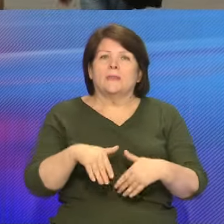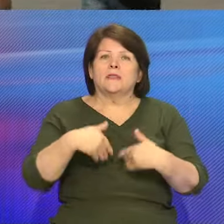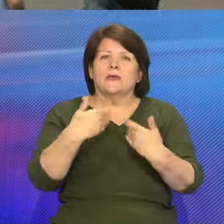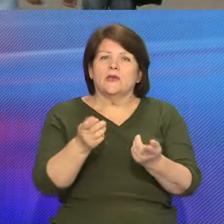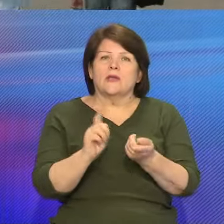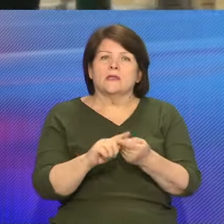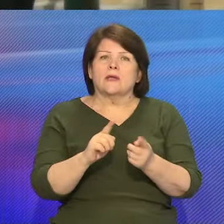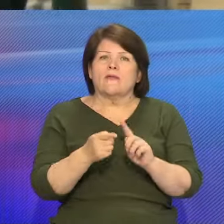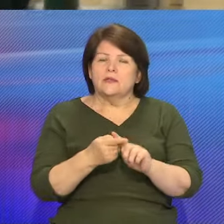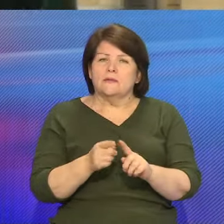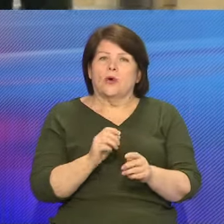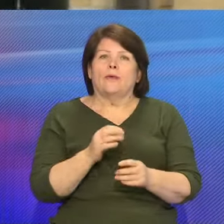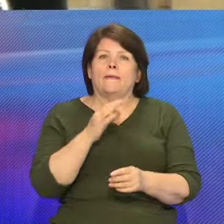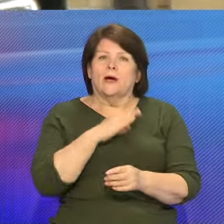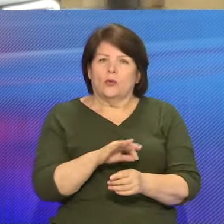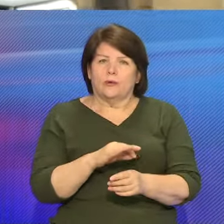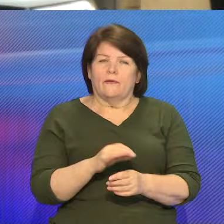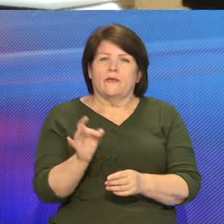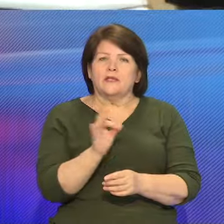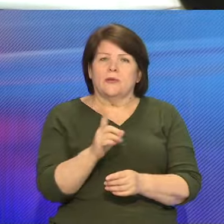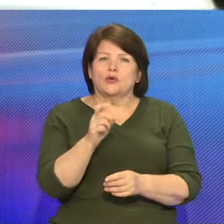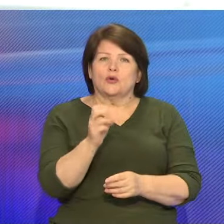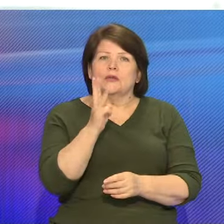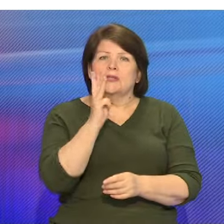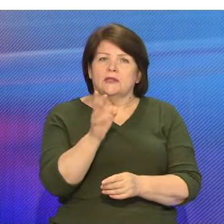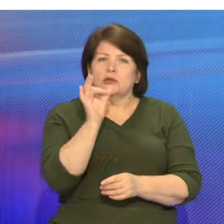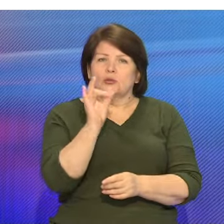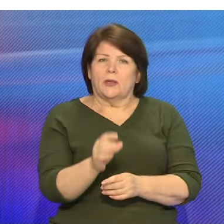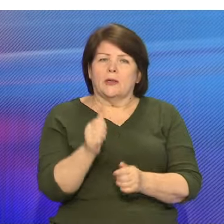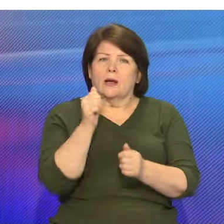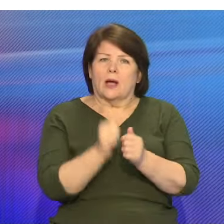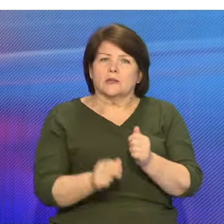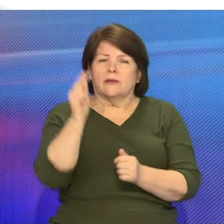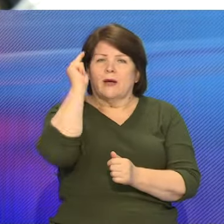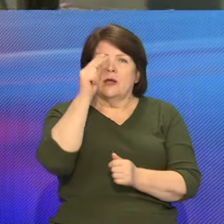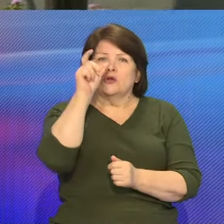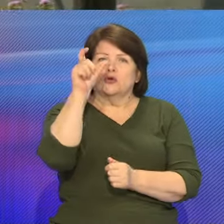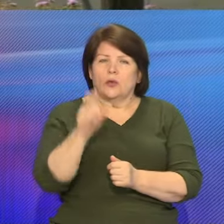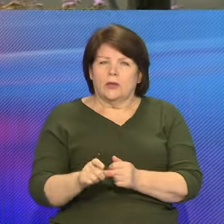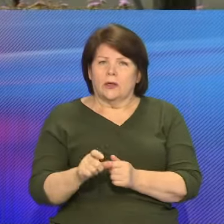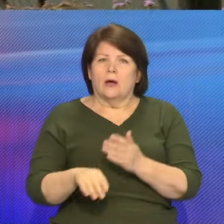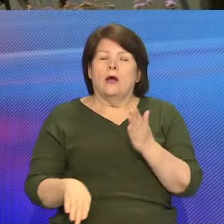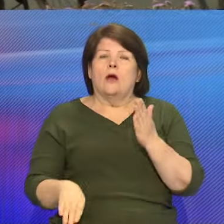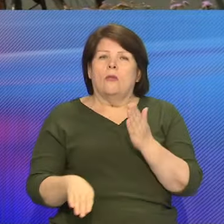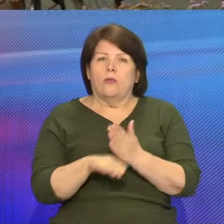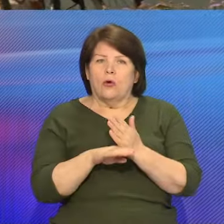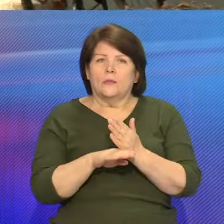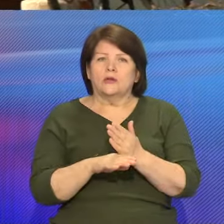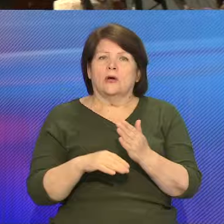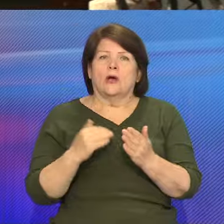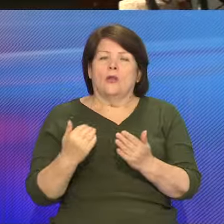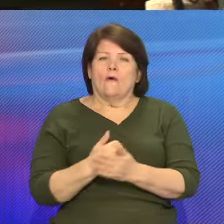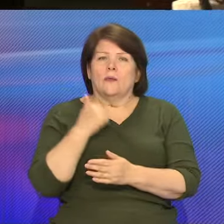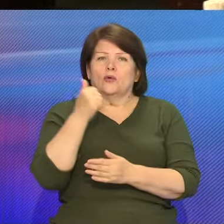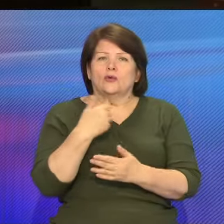даходу многадзетнай сям'і ў памеры амаль 130 рублёў на кожнага школьніка. Дапамогу да новага навучальнага года ўжо